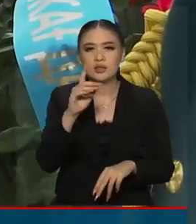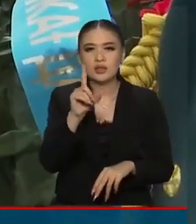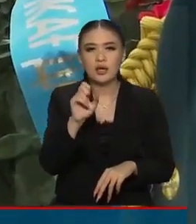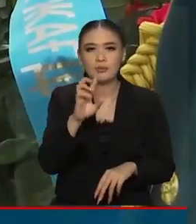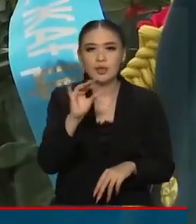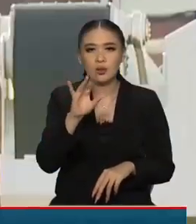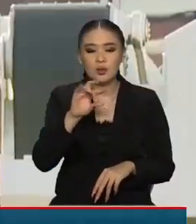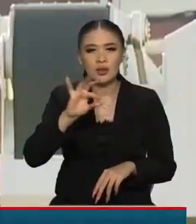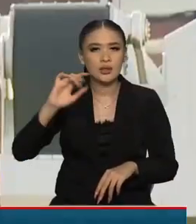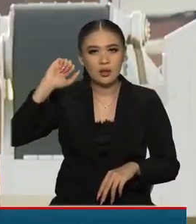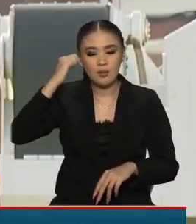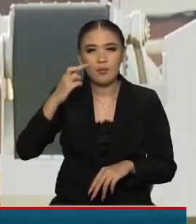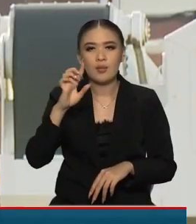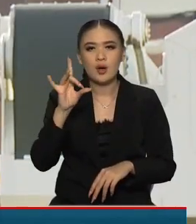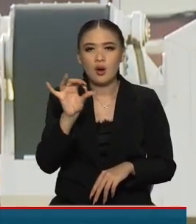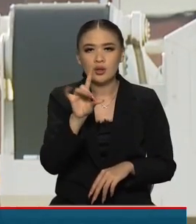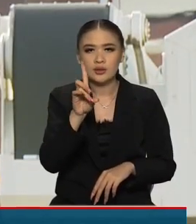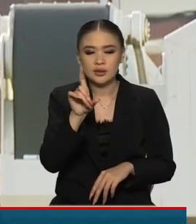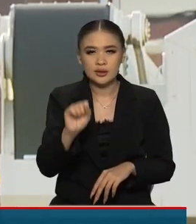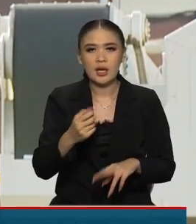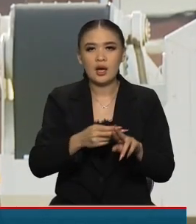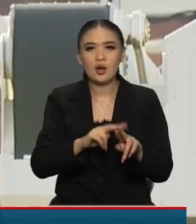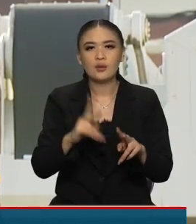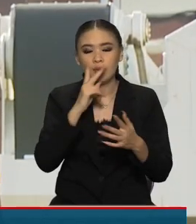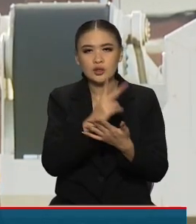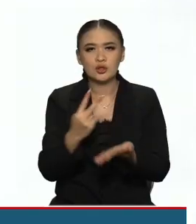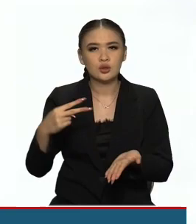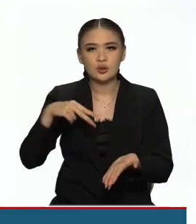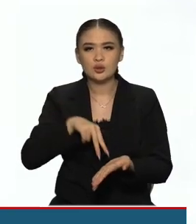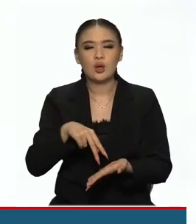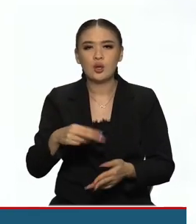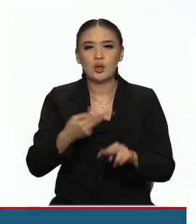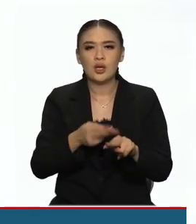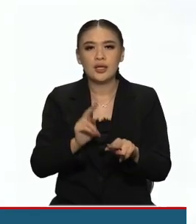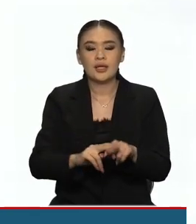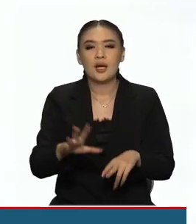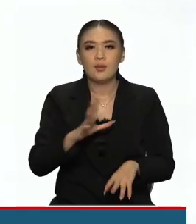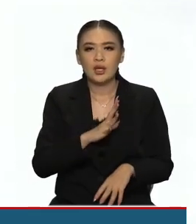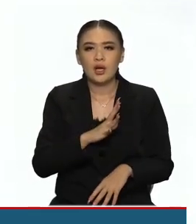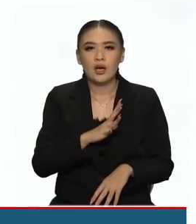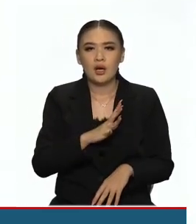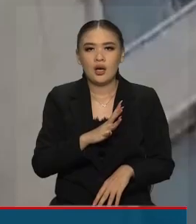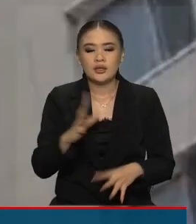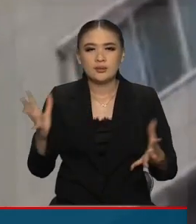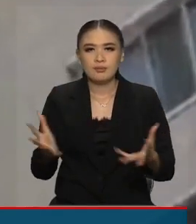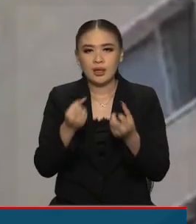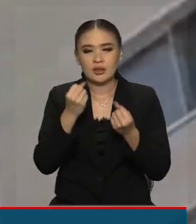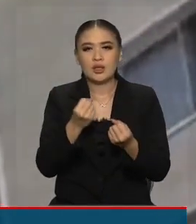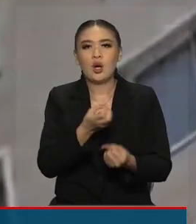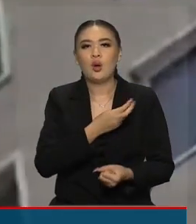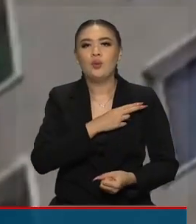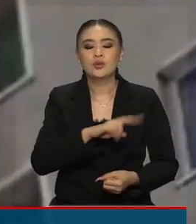выполнен памятник, бронза и гранит, как бы подчеркивают стойкость духа героически погибшего спасателя.